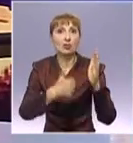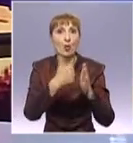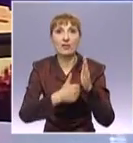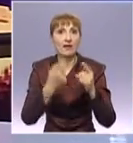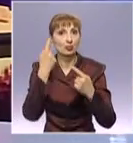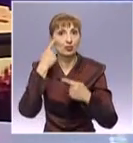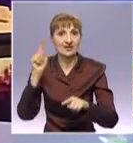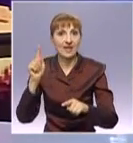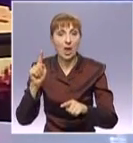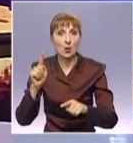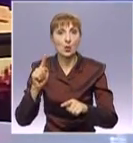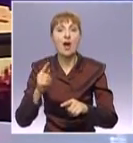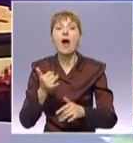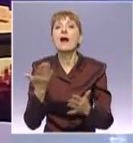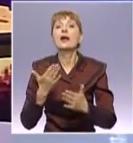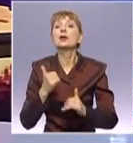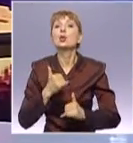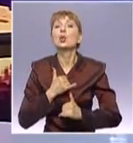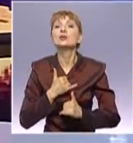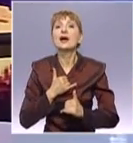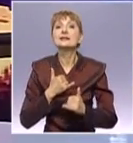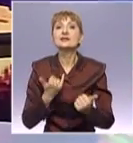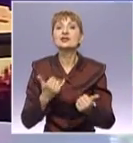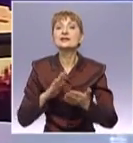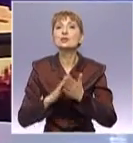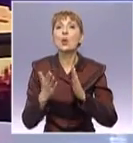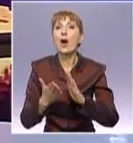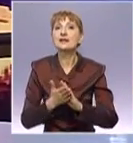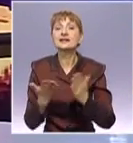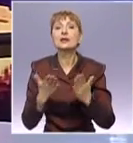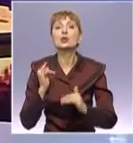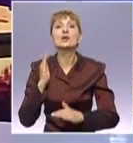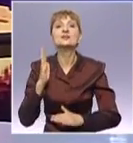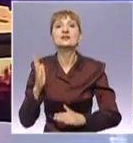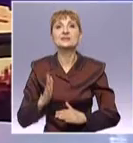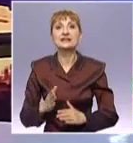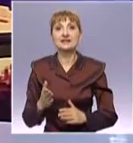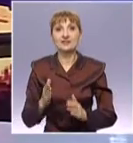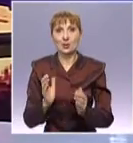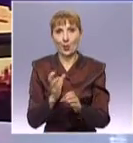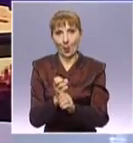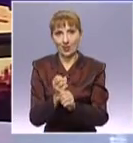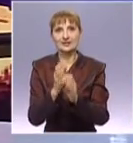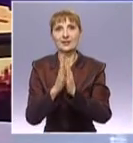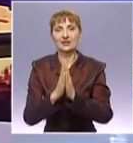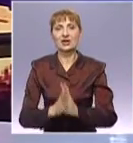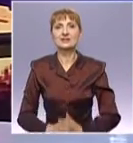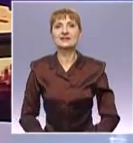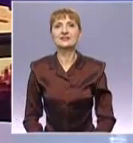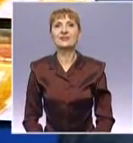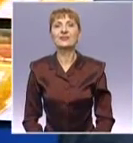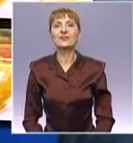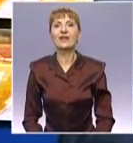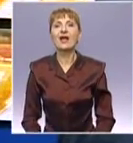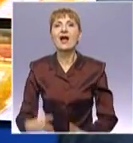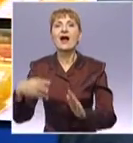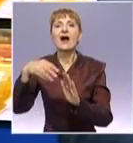идею. Какие у нас сейчас какая ситуация и какие у нас перспективы, коротко об этом? В